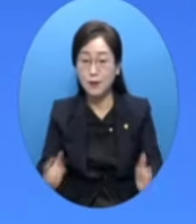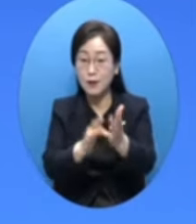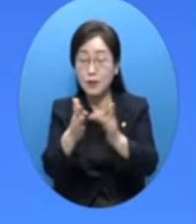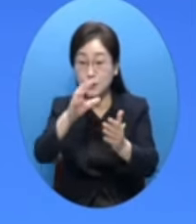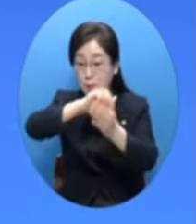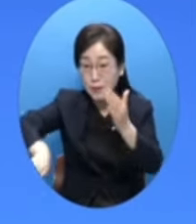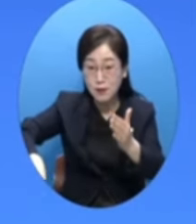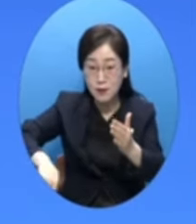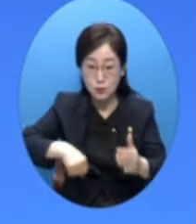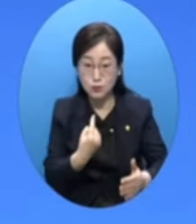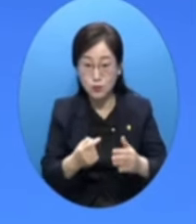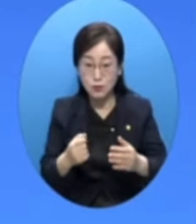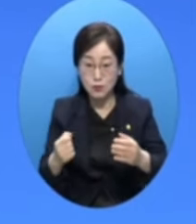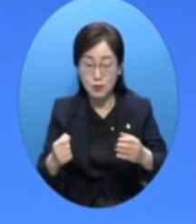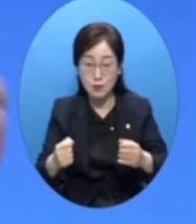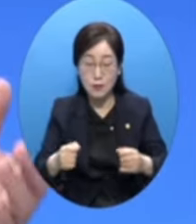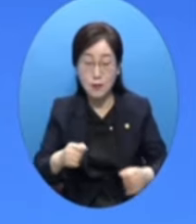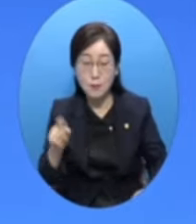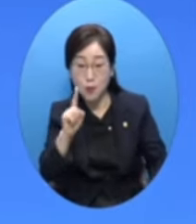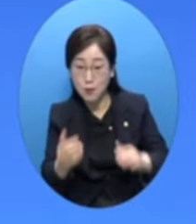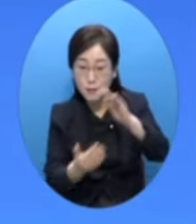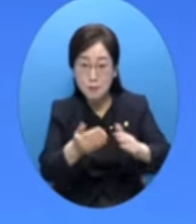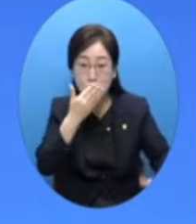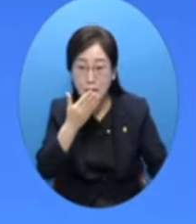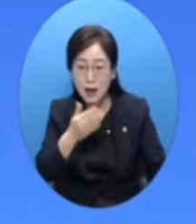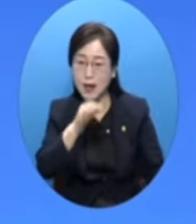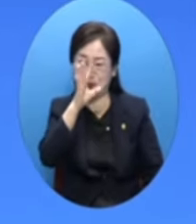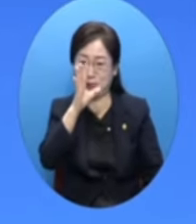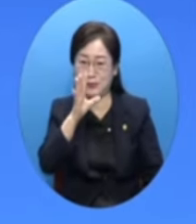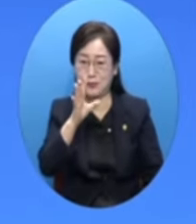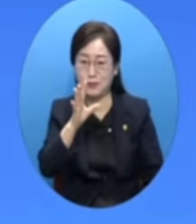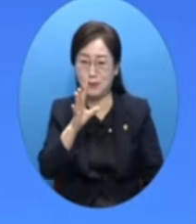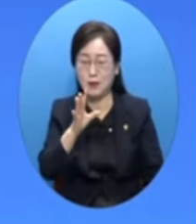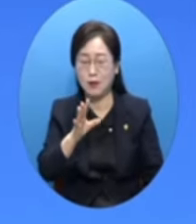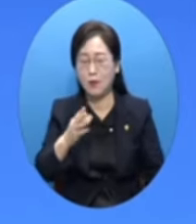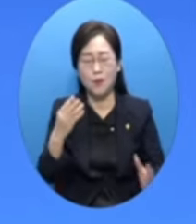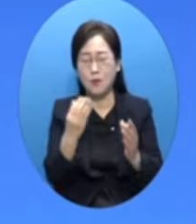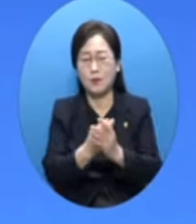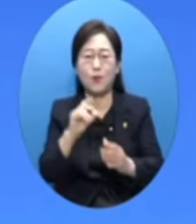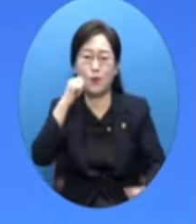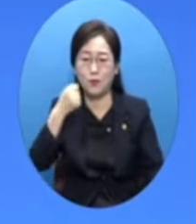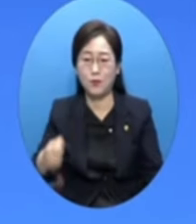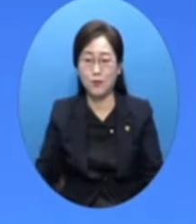스스로 이룰 수 있는 것은 없습니다. 우리가 이룰 수 있는 것은 불완전한 모습인 것입니다.